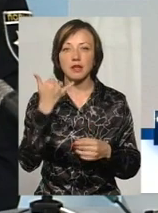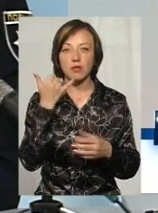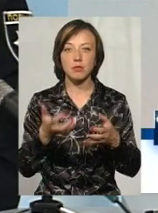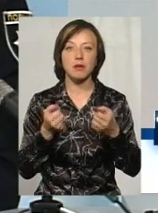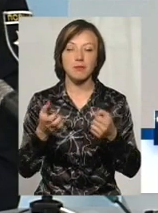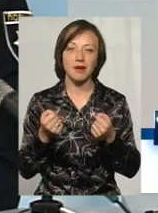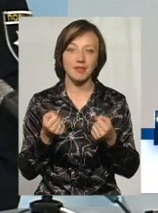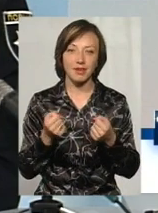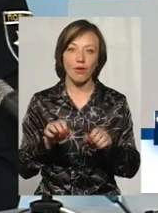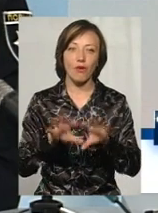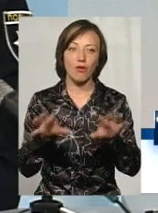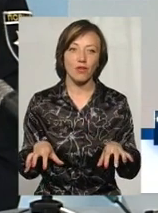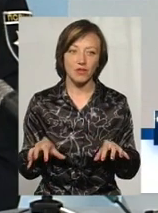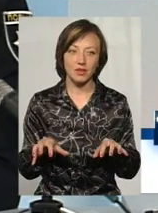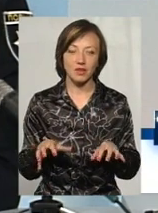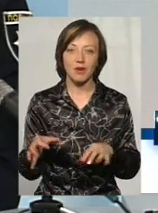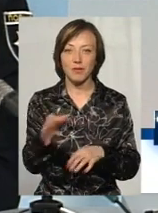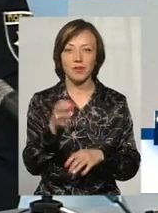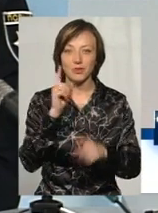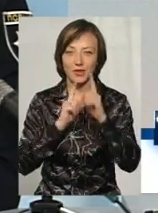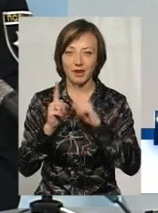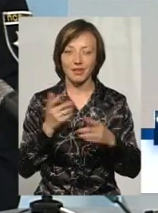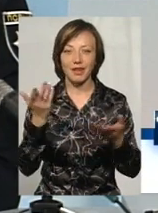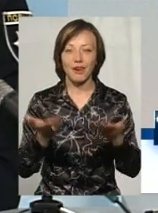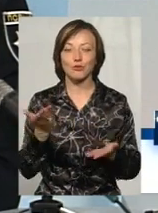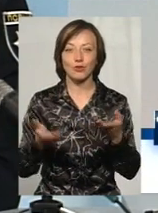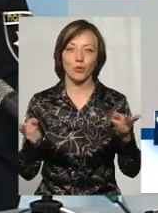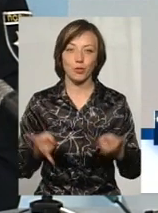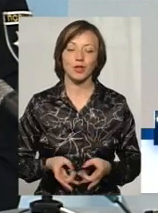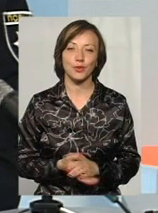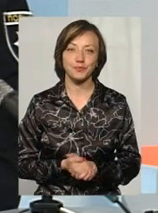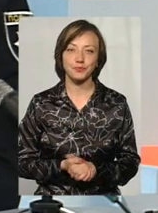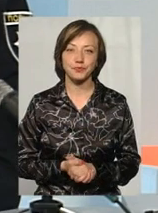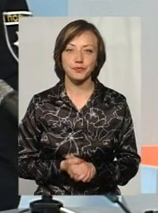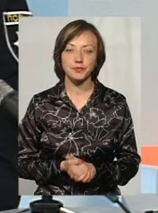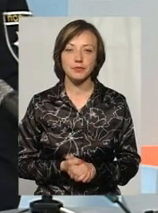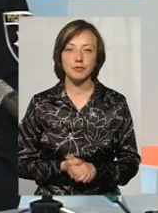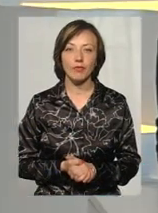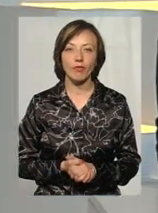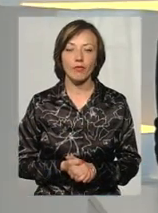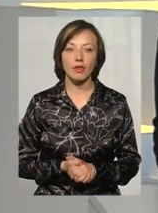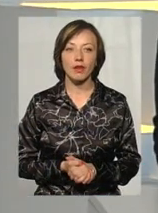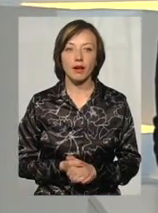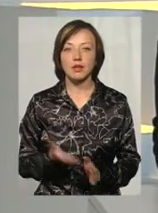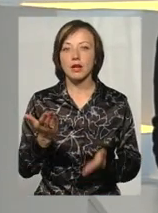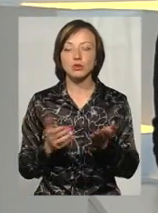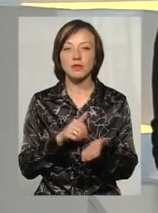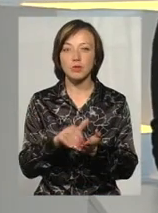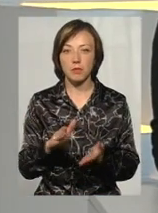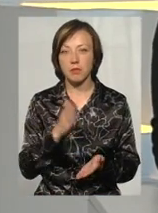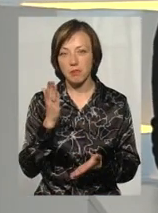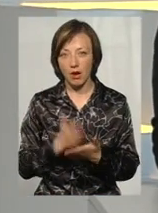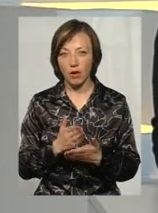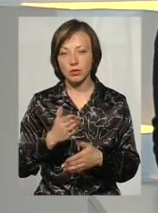приймальні голови обласної ради, якщо буде необхідно. Тобто... Але все ж таки, окрім того, що не відкажуть, мають вони